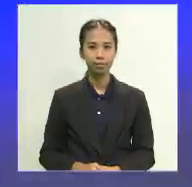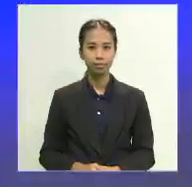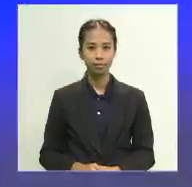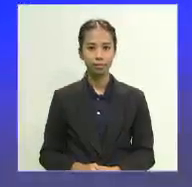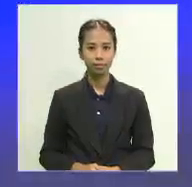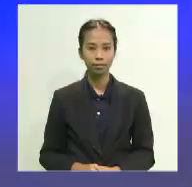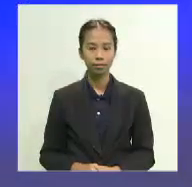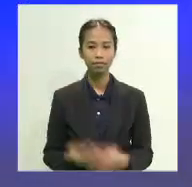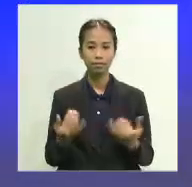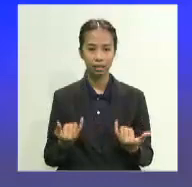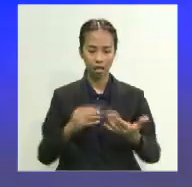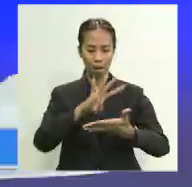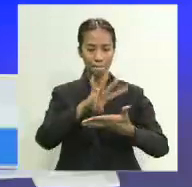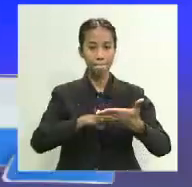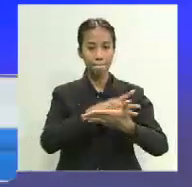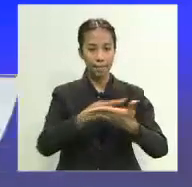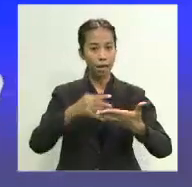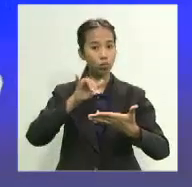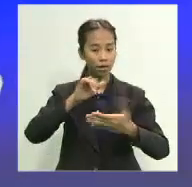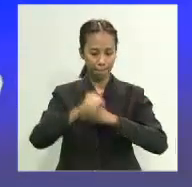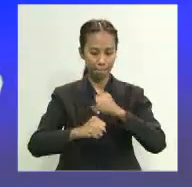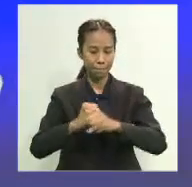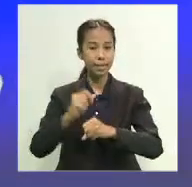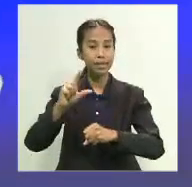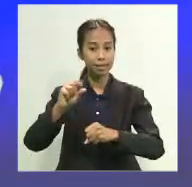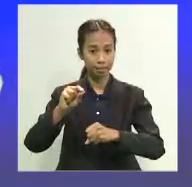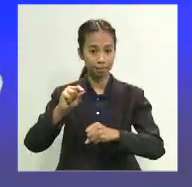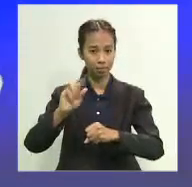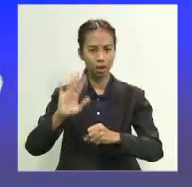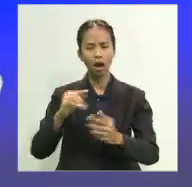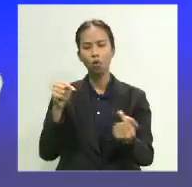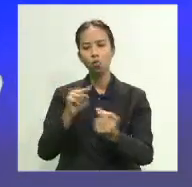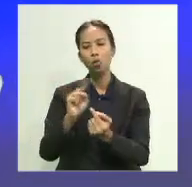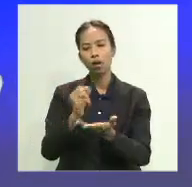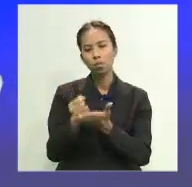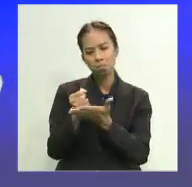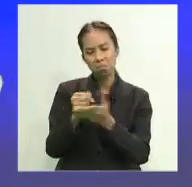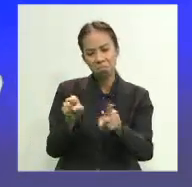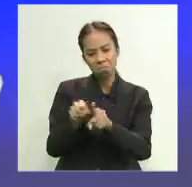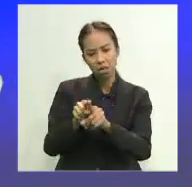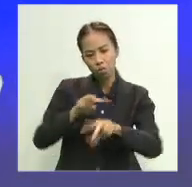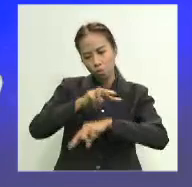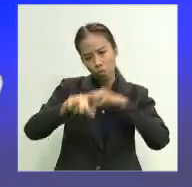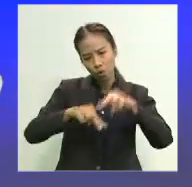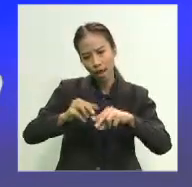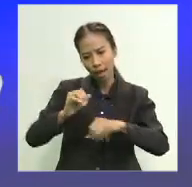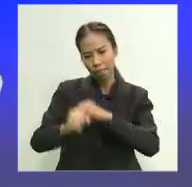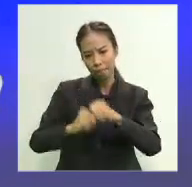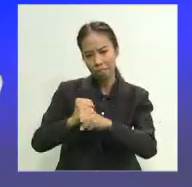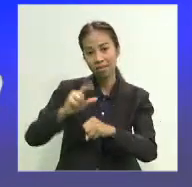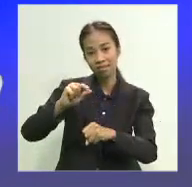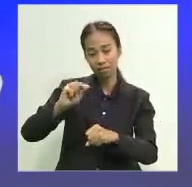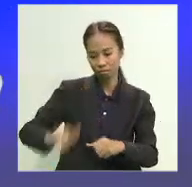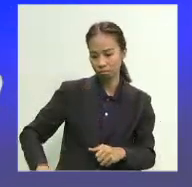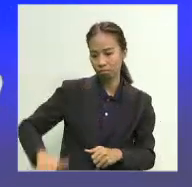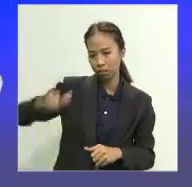การที่มียุทธศาสตร์ชาติ20ปีออกมาเพราะเราต้องการดูแลคนตลอดช่วงชีวิต20ปีที่เป็นการเริ่มต้นชีวิตของเขาเพราะนั้นพวกเราทุกคนยังอยู่ในยุทธศ